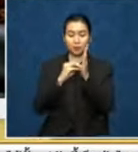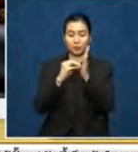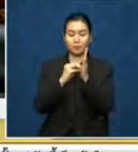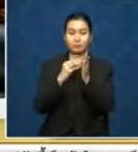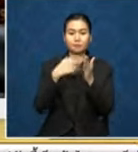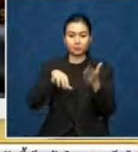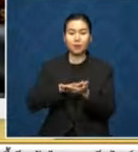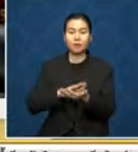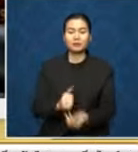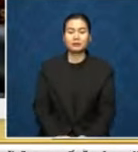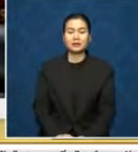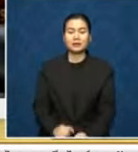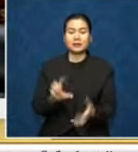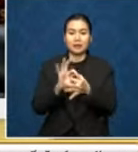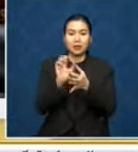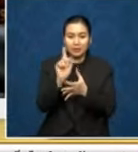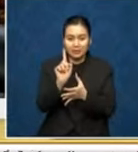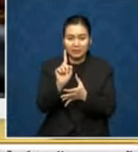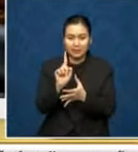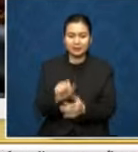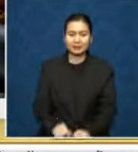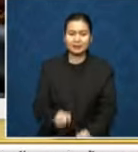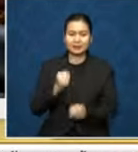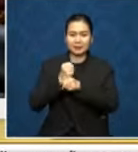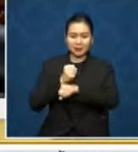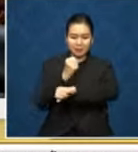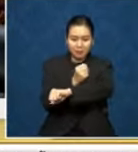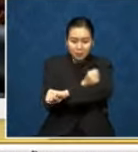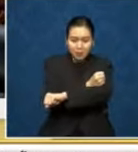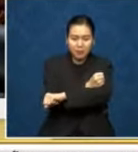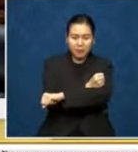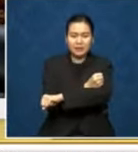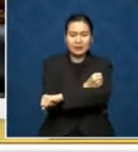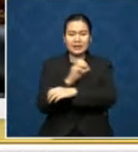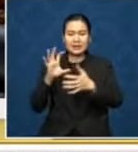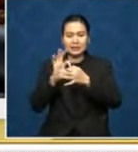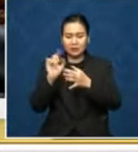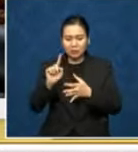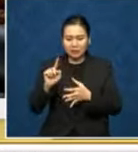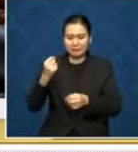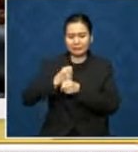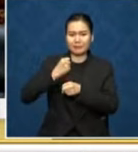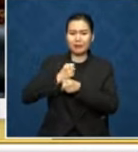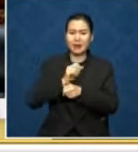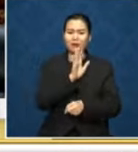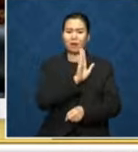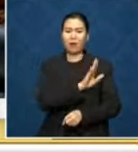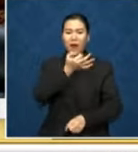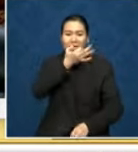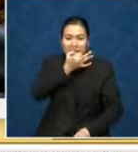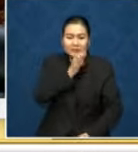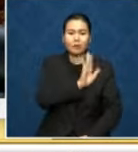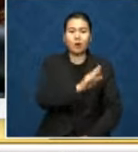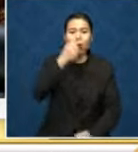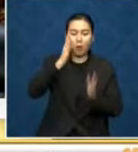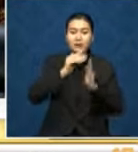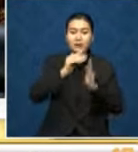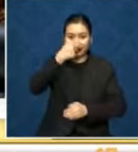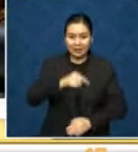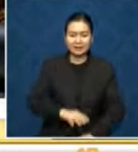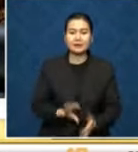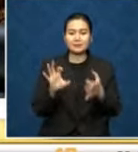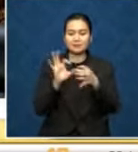งงานต่างด้าวนะครับที่ทำงานผิดกฎหมายที่เข้ามาทำงานอาชีพสงวนของคนไทยกว่า27อาชีพนะครับตัวอย่างเช่นนะครับการ